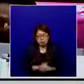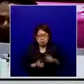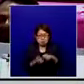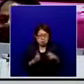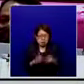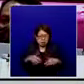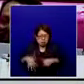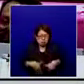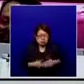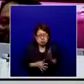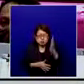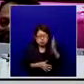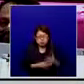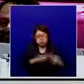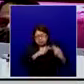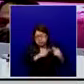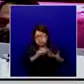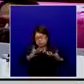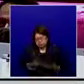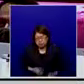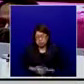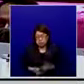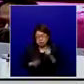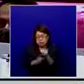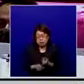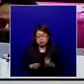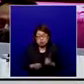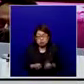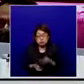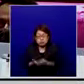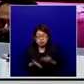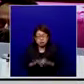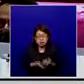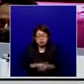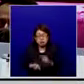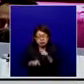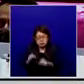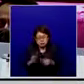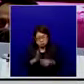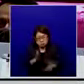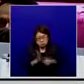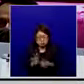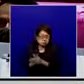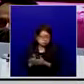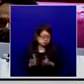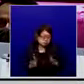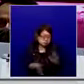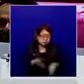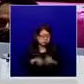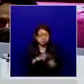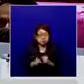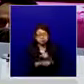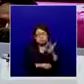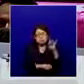ต้องจ่ายหนี้ถ้าจ่ายตามระบบที่เป็นอยู่ปัจจุบันต้องใช้เวลาจ่ายถึง80ปี